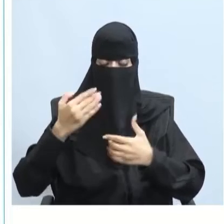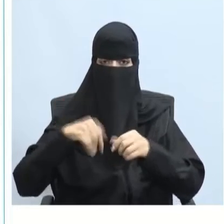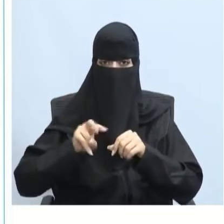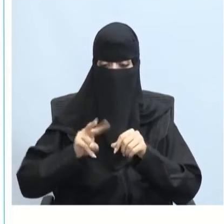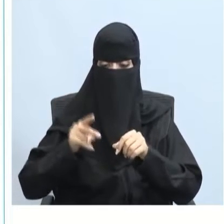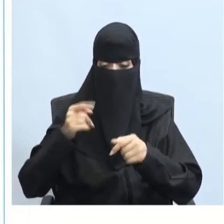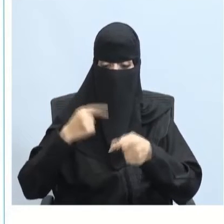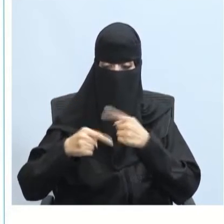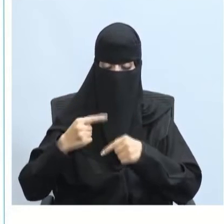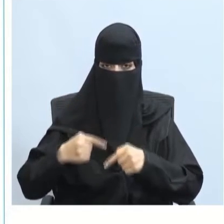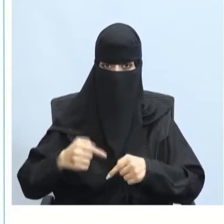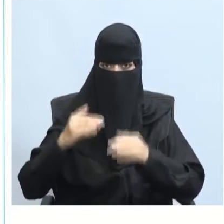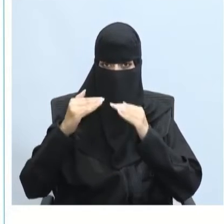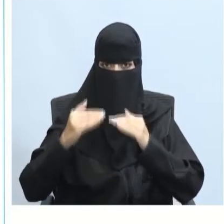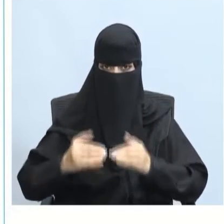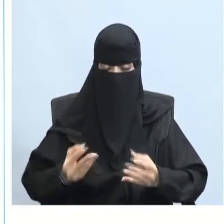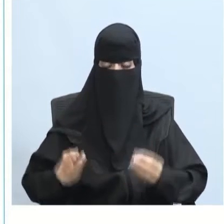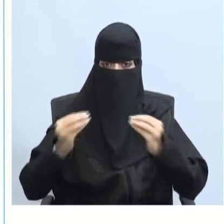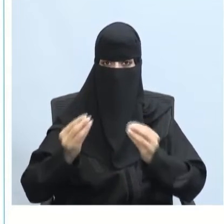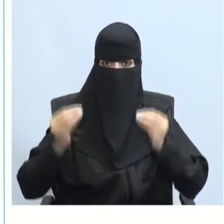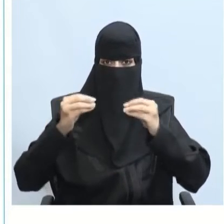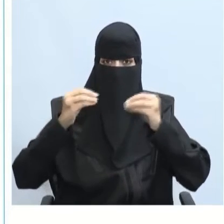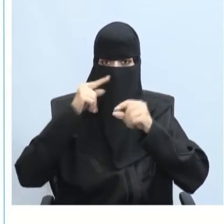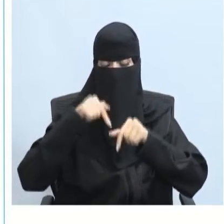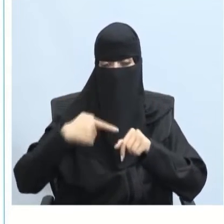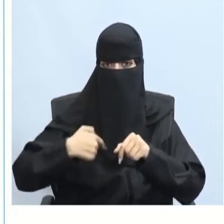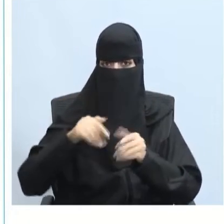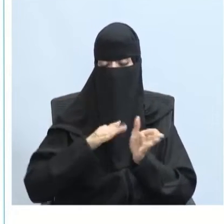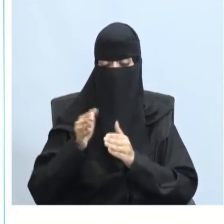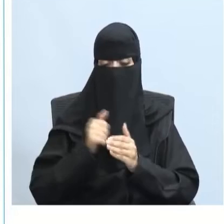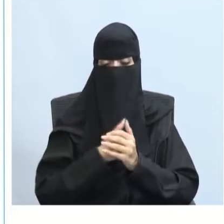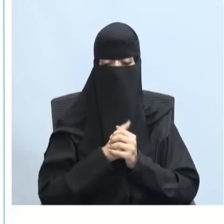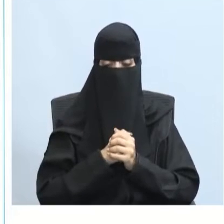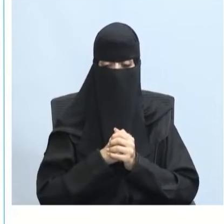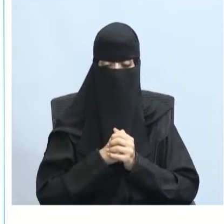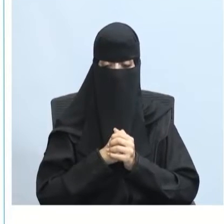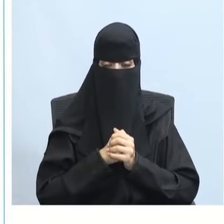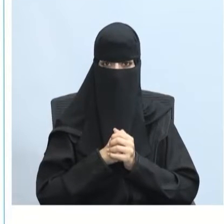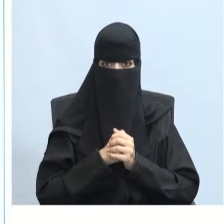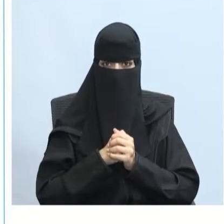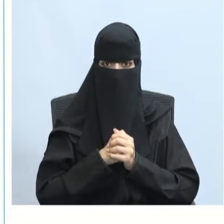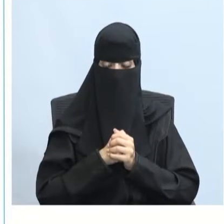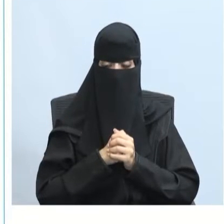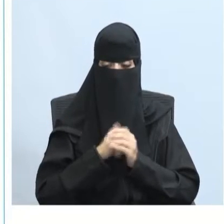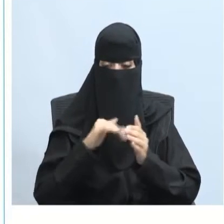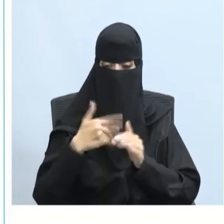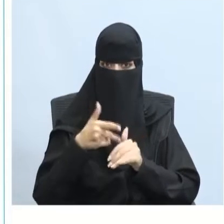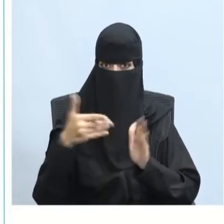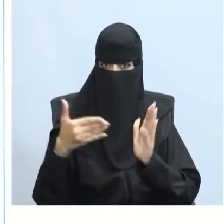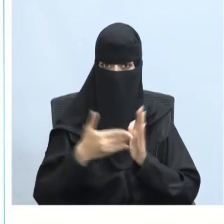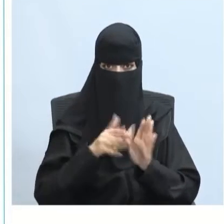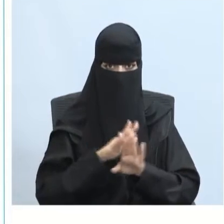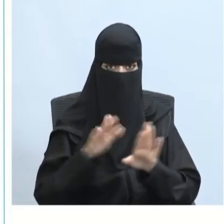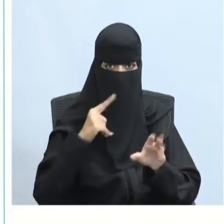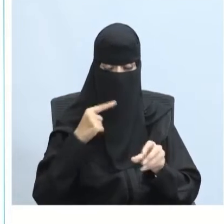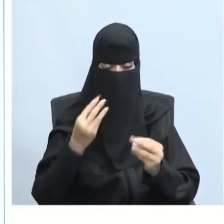على الحقل الموجود بالاسفل واكتب الاسم ثم اضغط على مفتاح تاب عندما تنتهي من انشاء